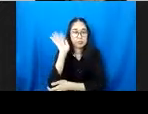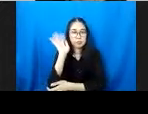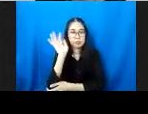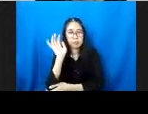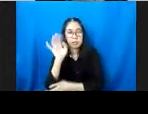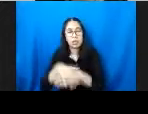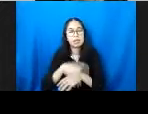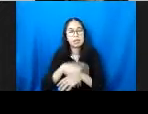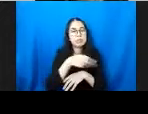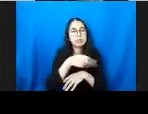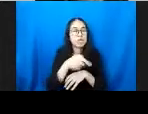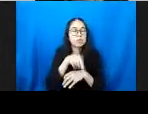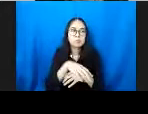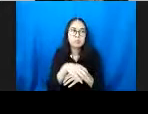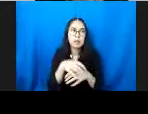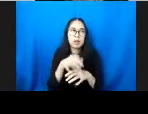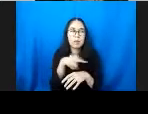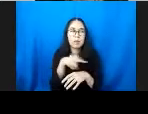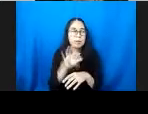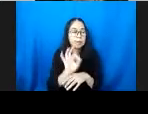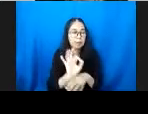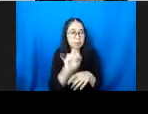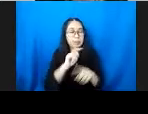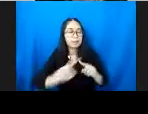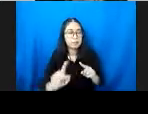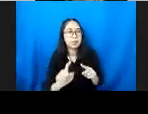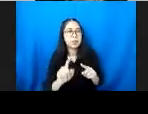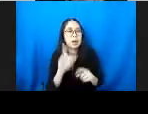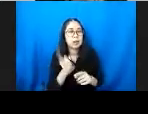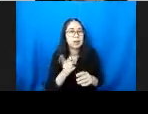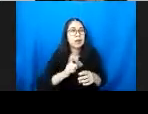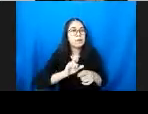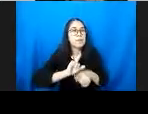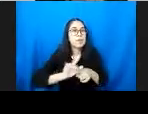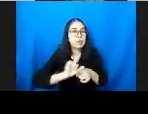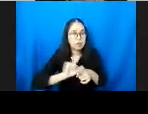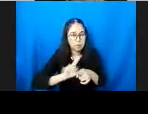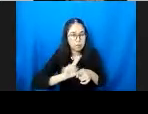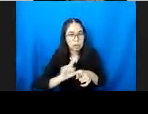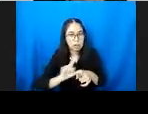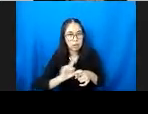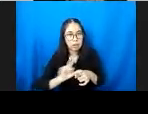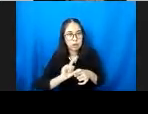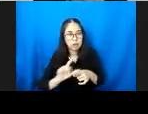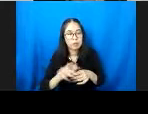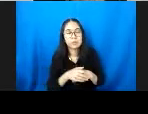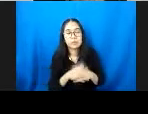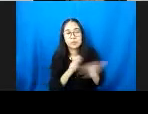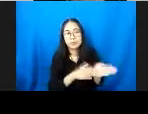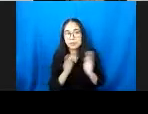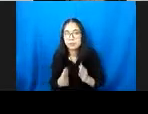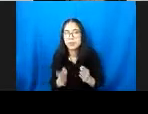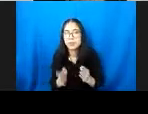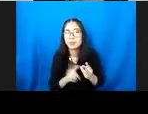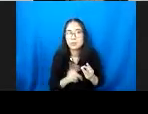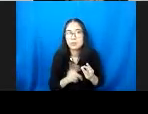Ya. Nah, tetap juga ada training ya, ada kemudian juga kita membuat